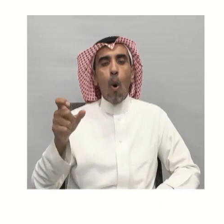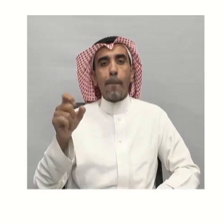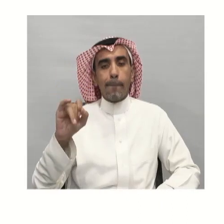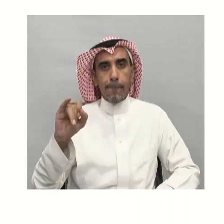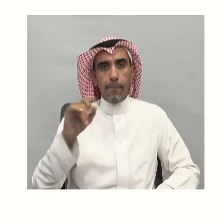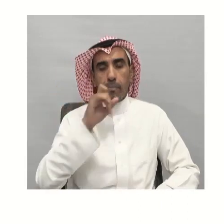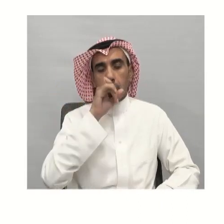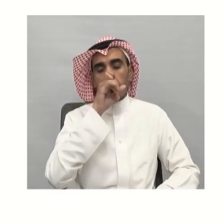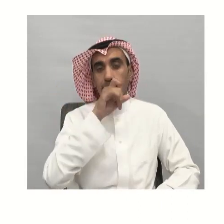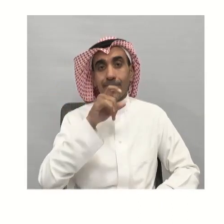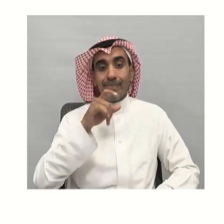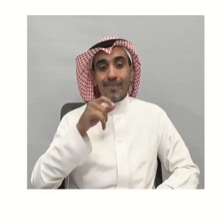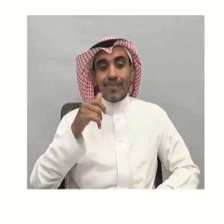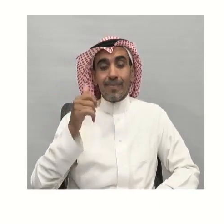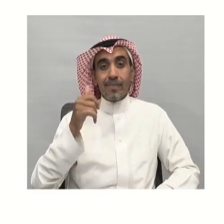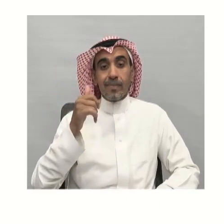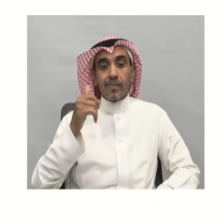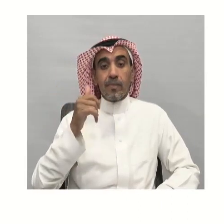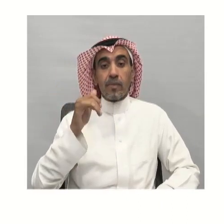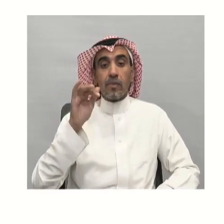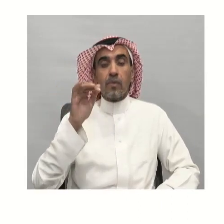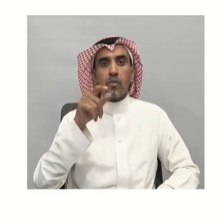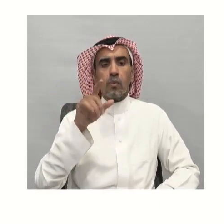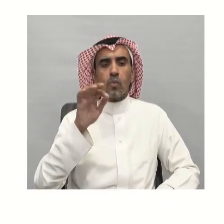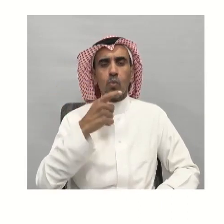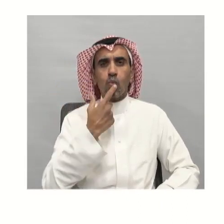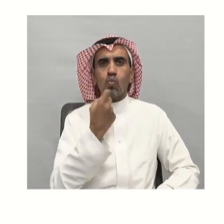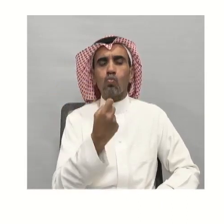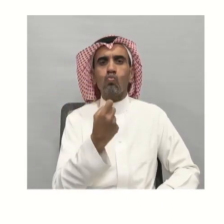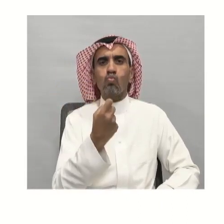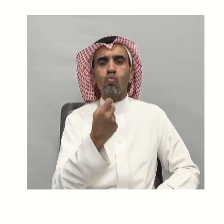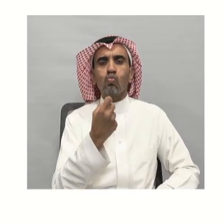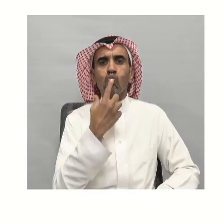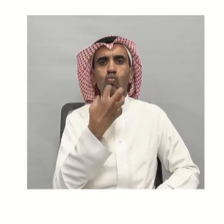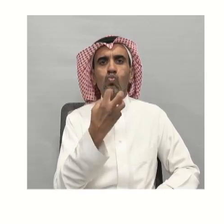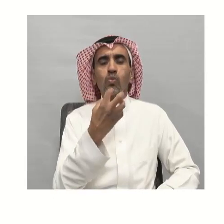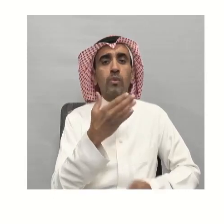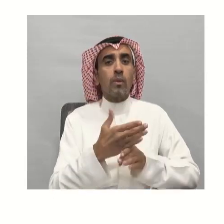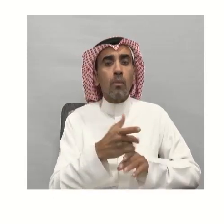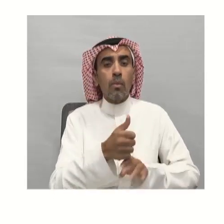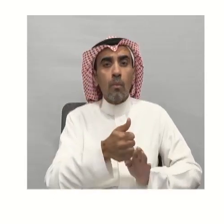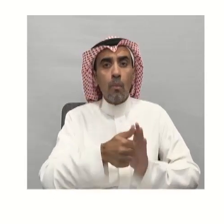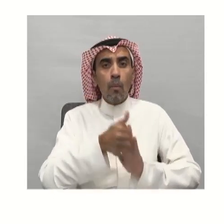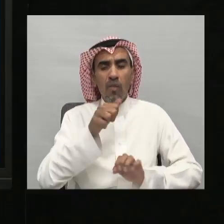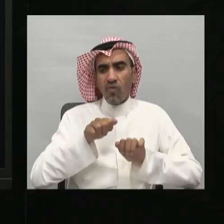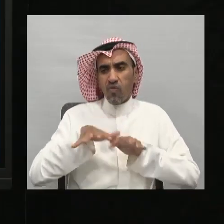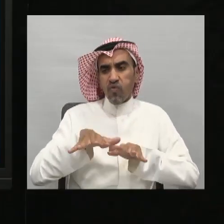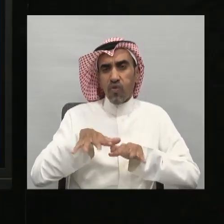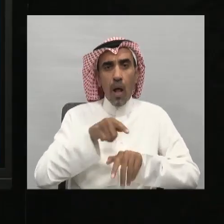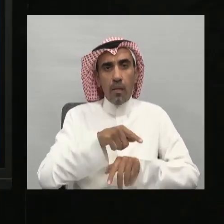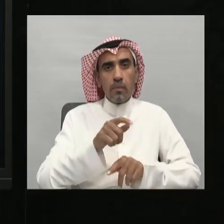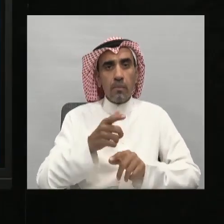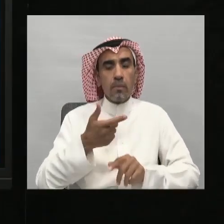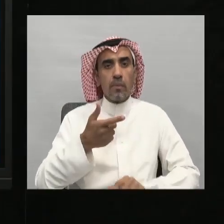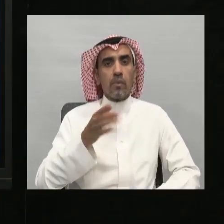مرجان البحر دائما ماذا؟ دائما صلب، وسبب هذه الصلابة لأنه قادر على إفراز هذه المادة،